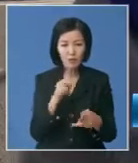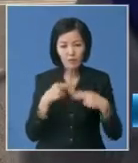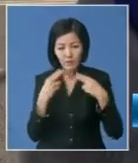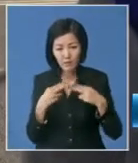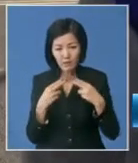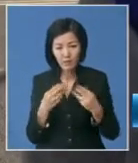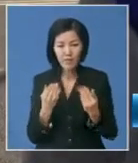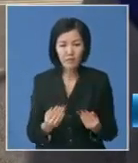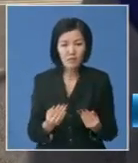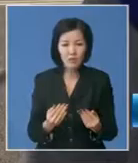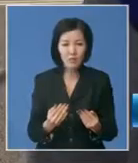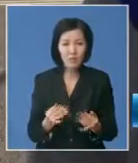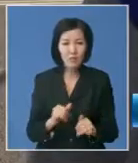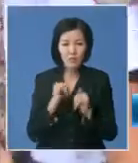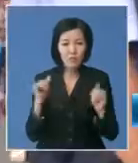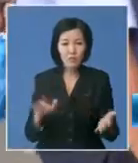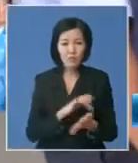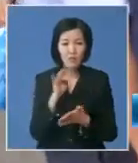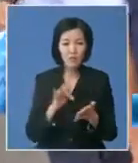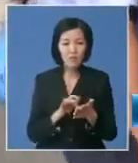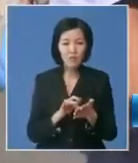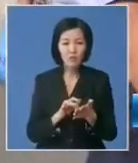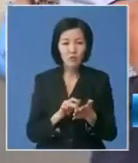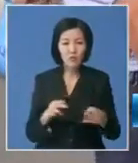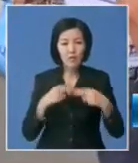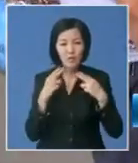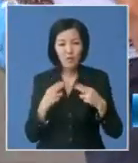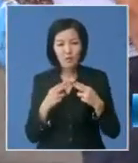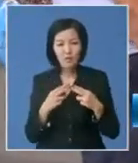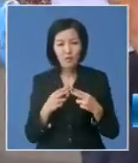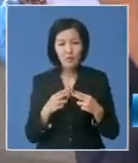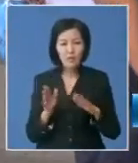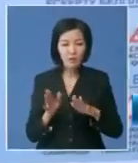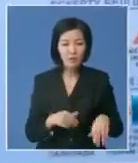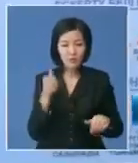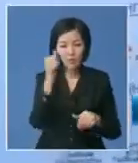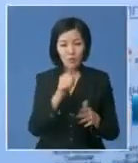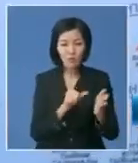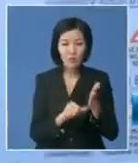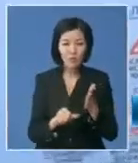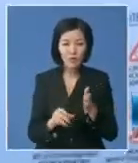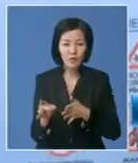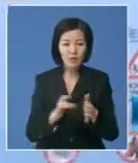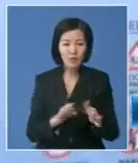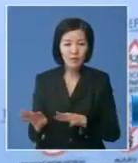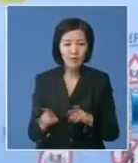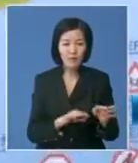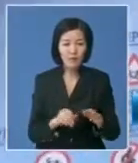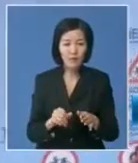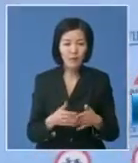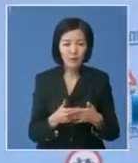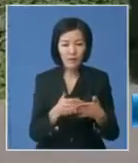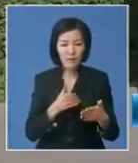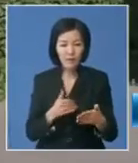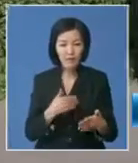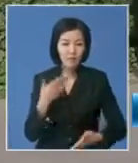сейчас пусть процветает наш город отметим в текущем году проведено более шести оперативно-профилактических мероприятий